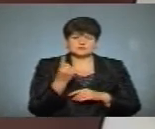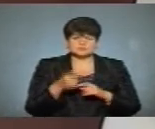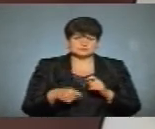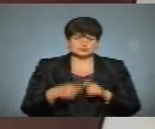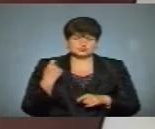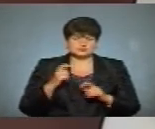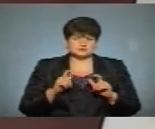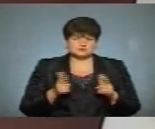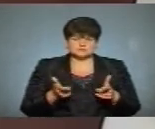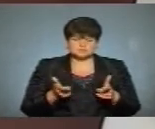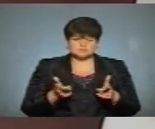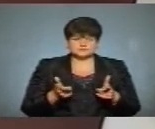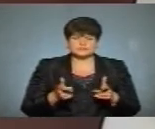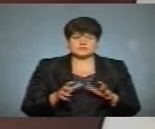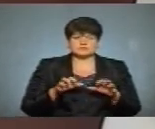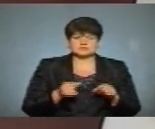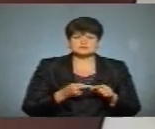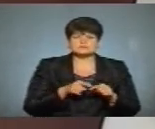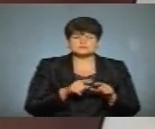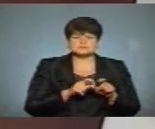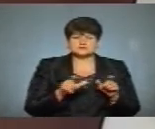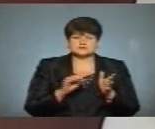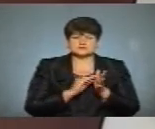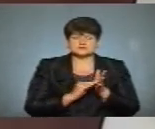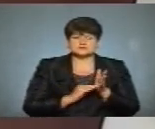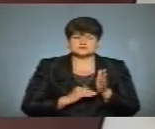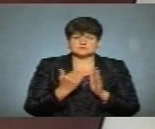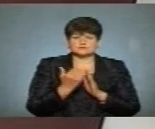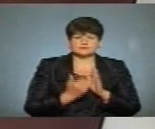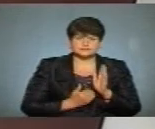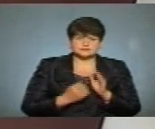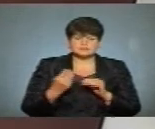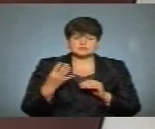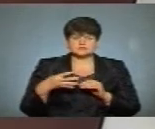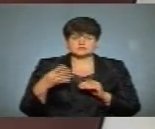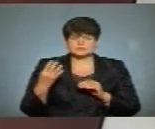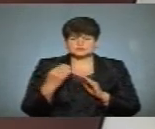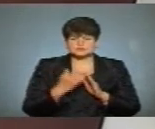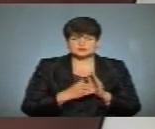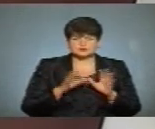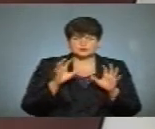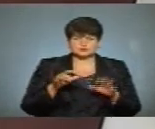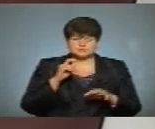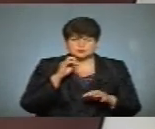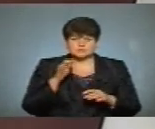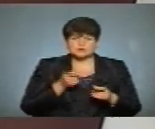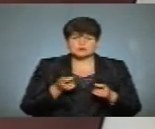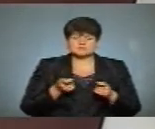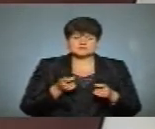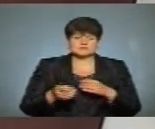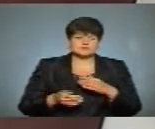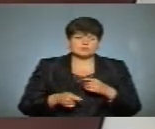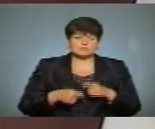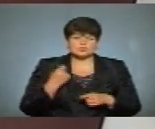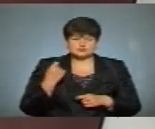порушень карантину. На власників цих закладів склали адміністративні протоколи за 44 4-ю статтею Кодексу України про адміністративні